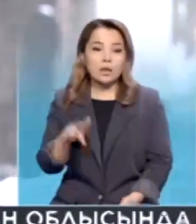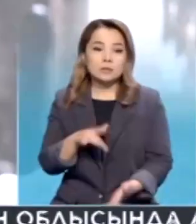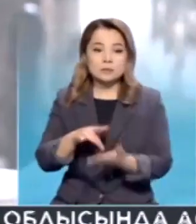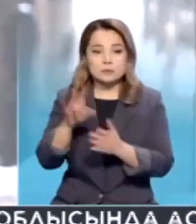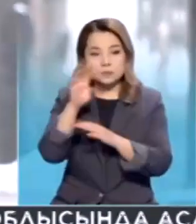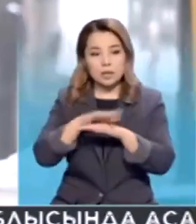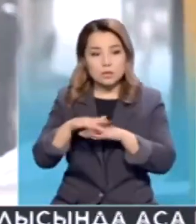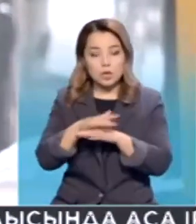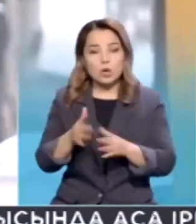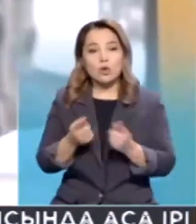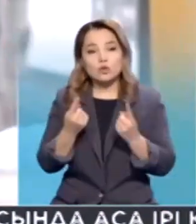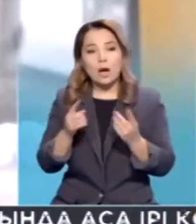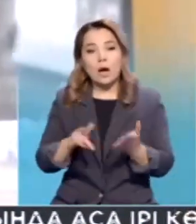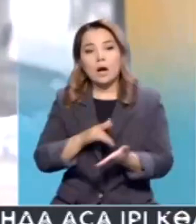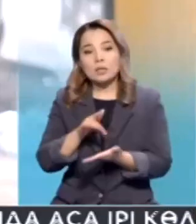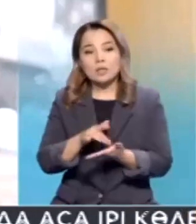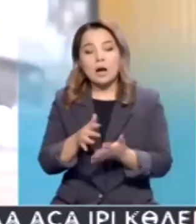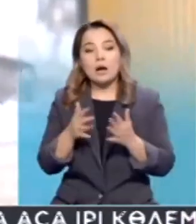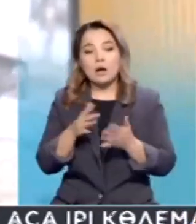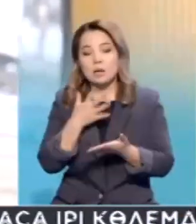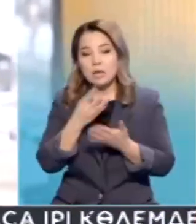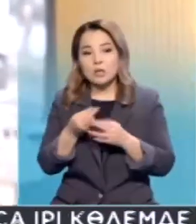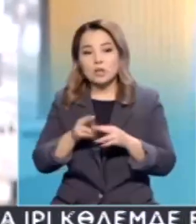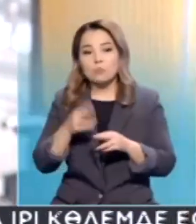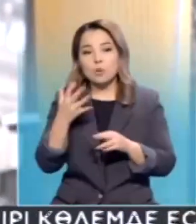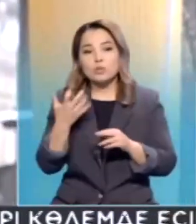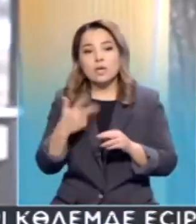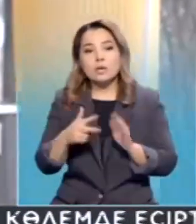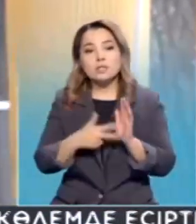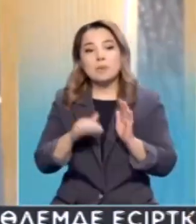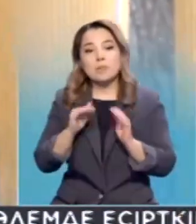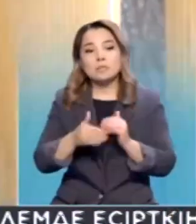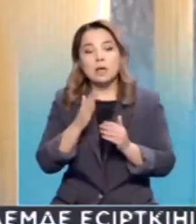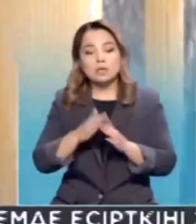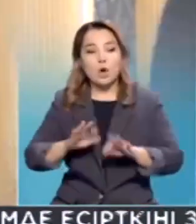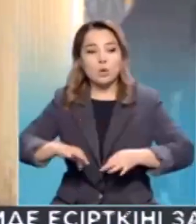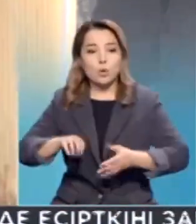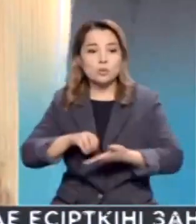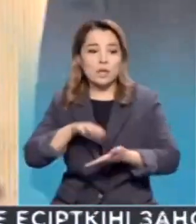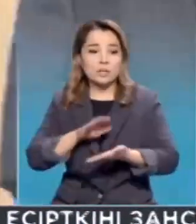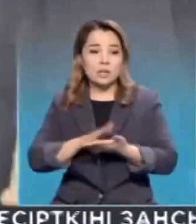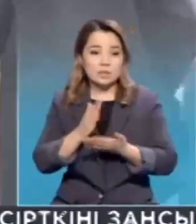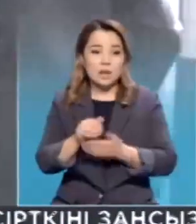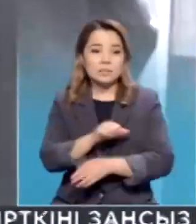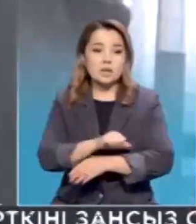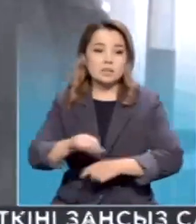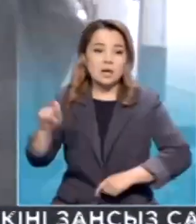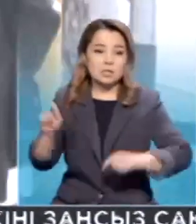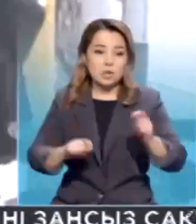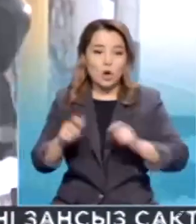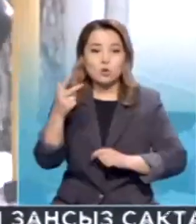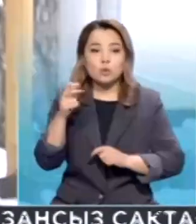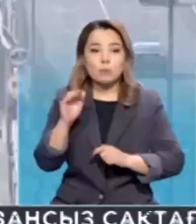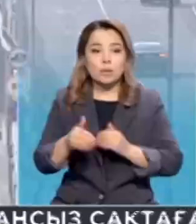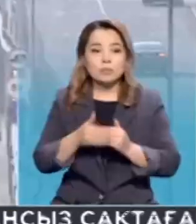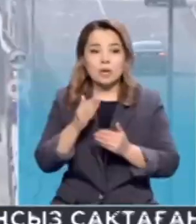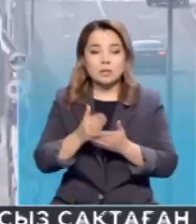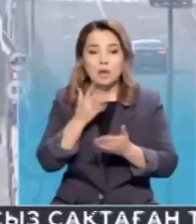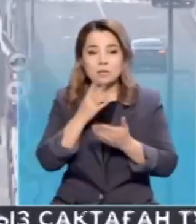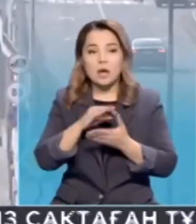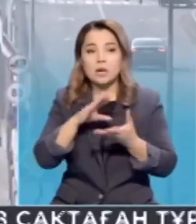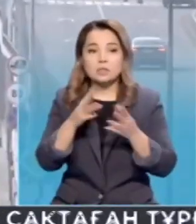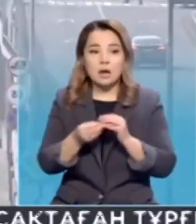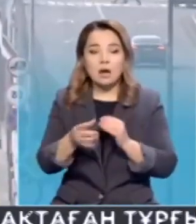еліміздегі ең үлкен қала. Тиісінше шаһарда 580 мыңнан астам көлік тіркелген. Оған сырттан кіретін тағы 300 мыңды қосыңыз.